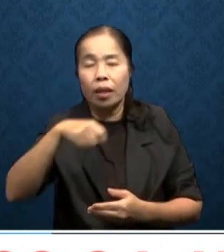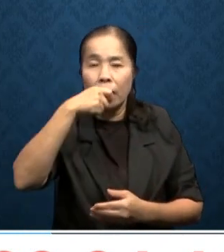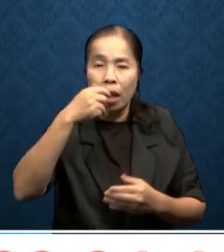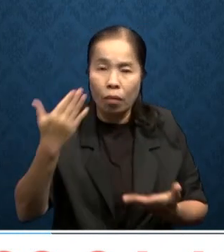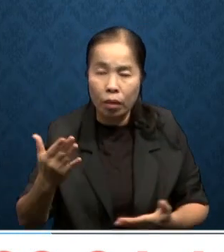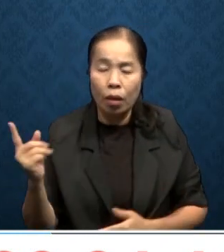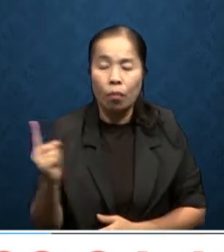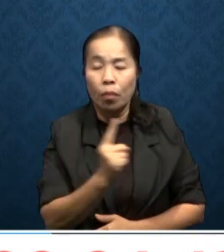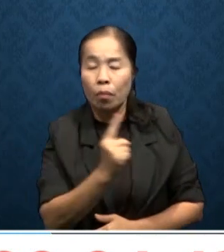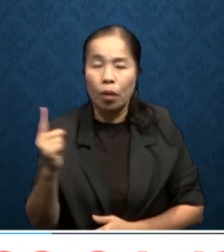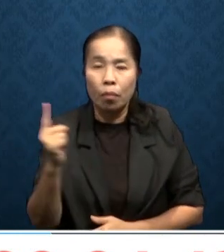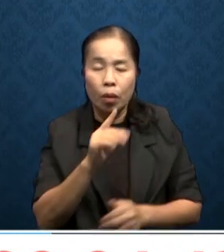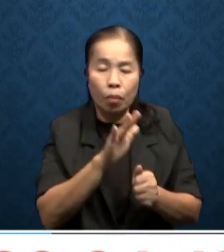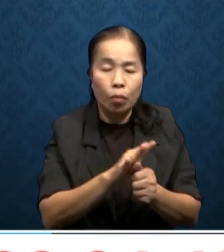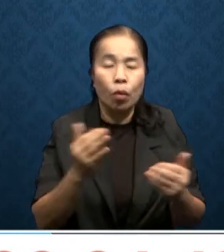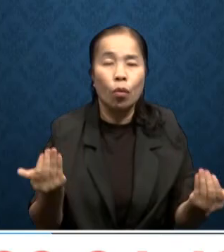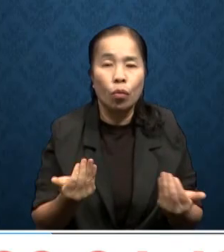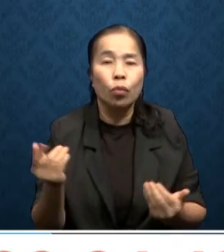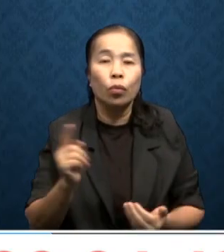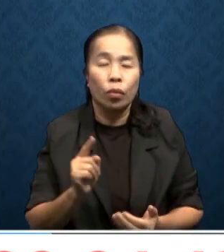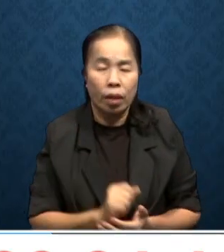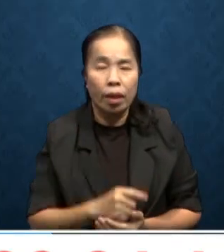ดูแลดวยครับใครจะดูแล